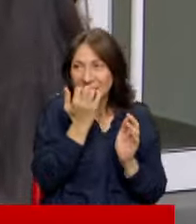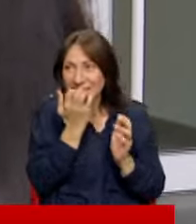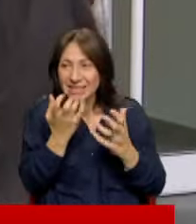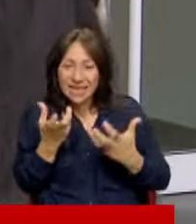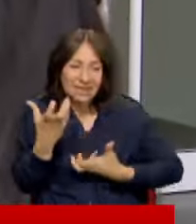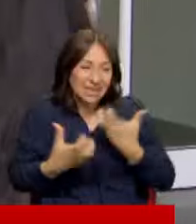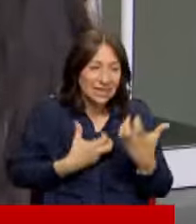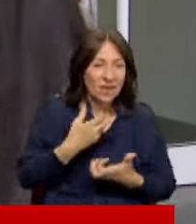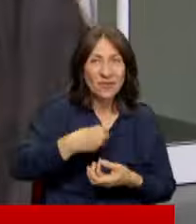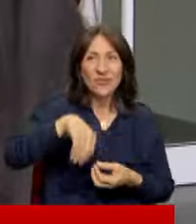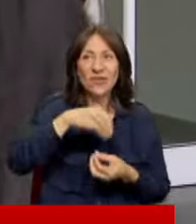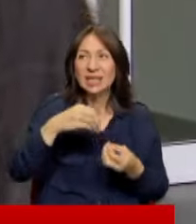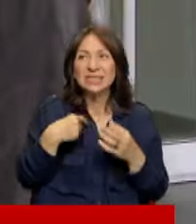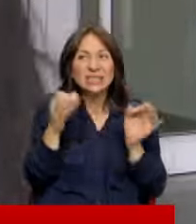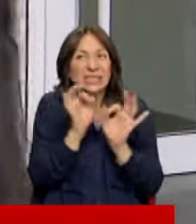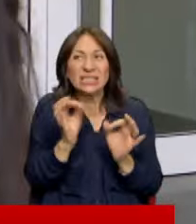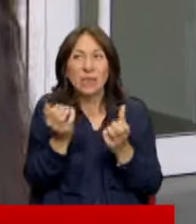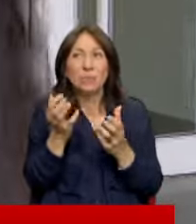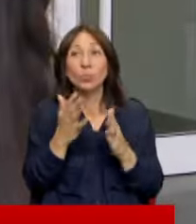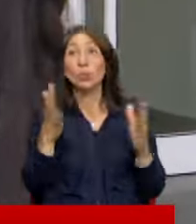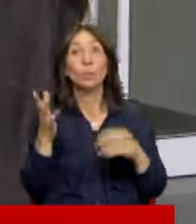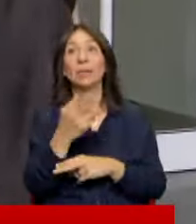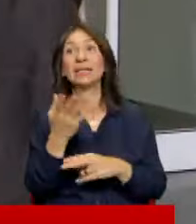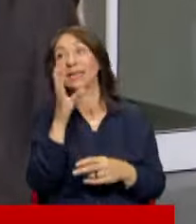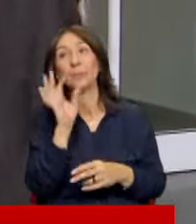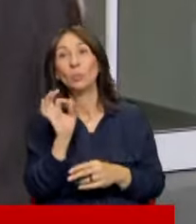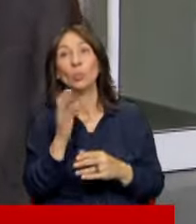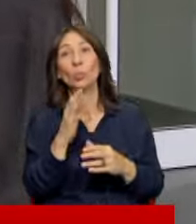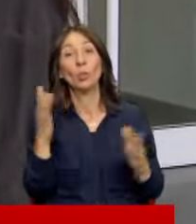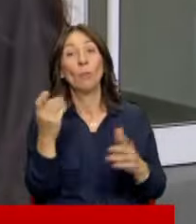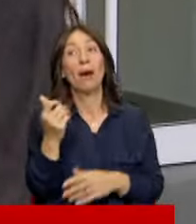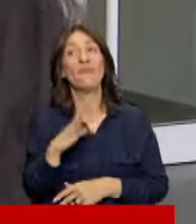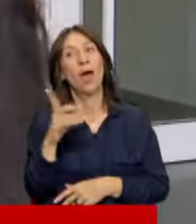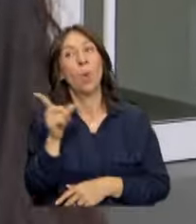geçinenler, faiz hayatında görmemiş insanlar. Büyük balık kim? Büyük balık, büyük parası olanlar.